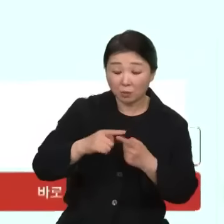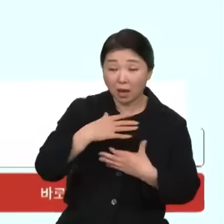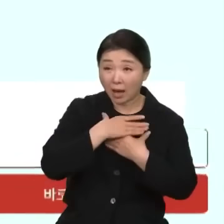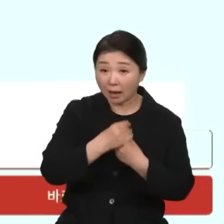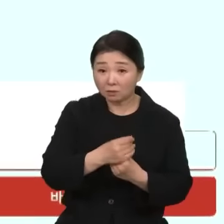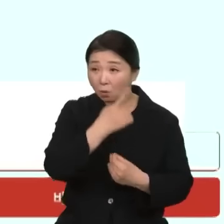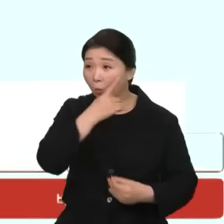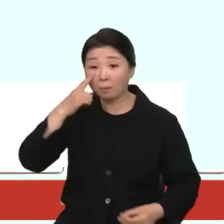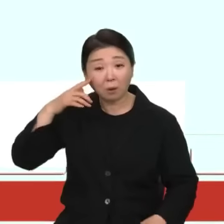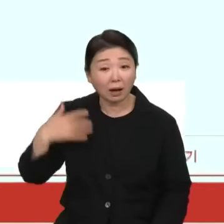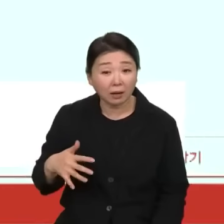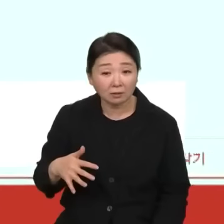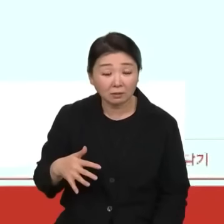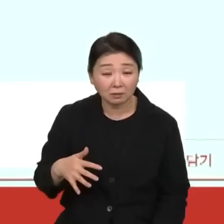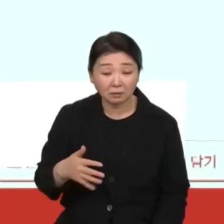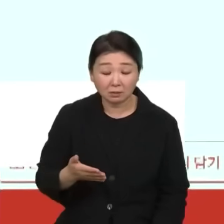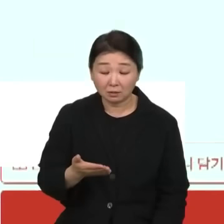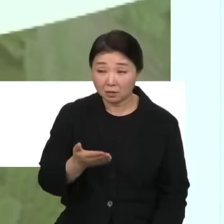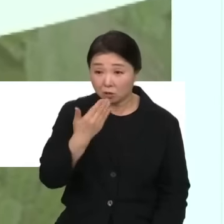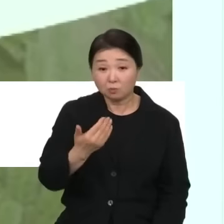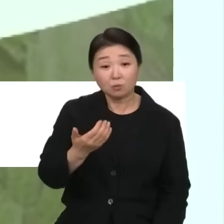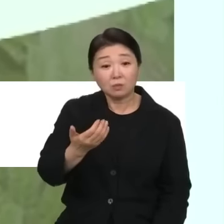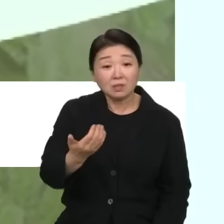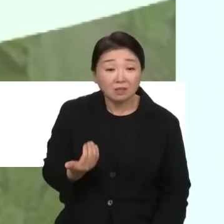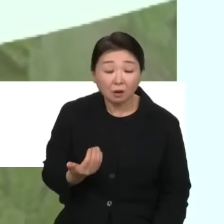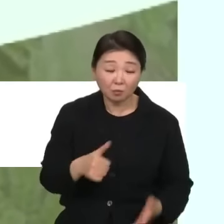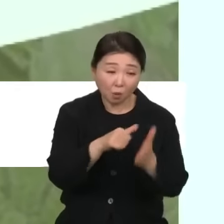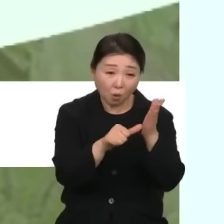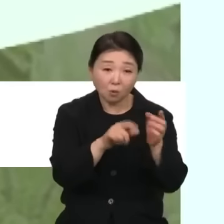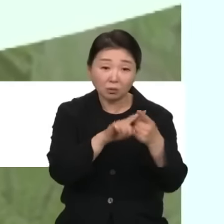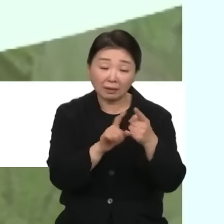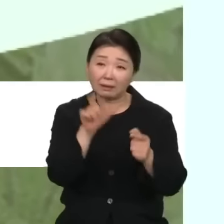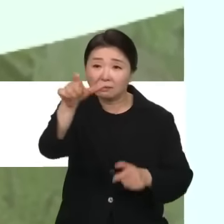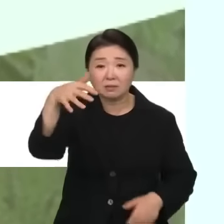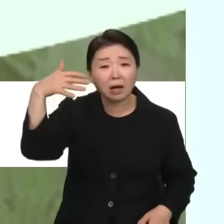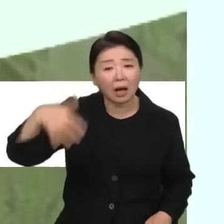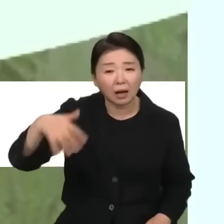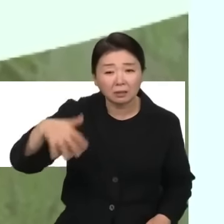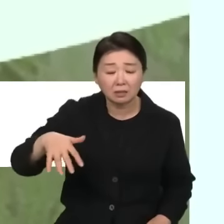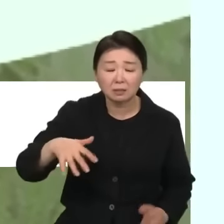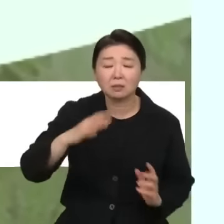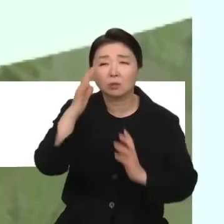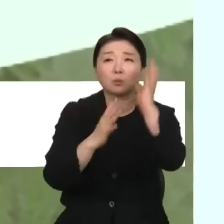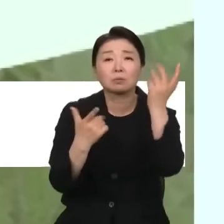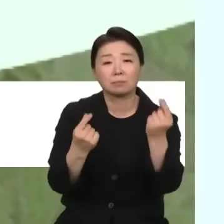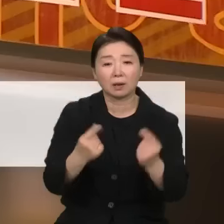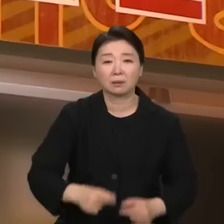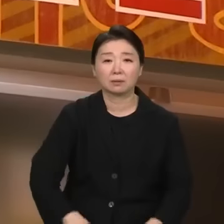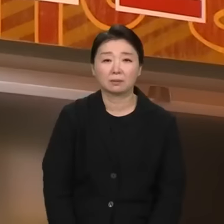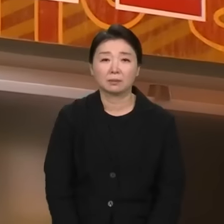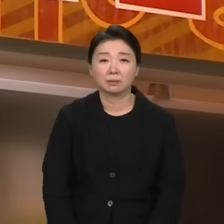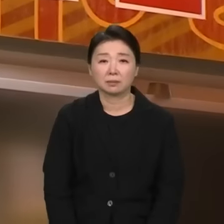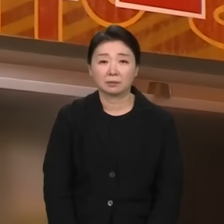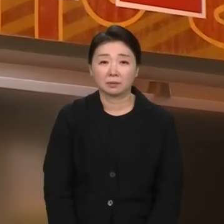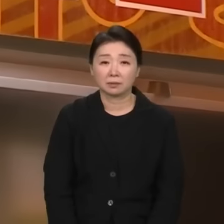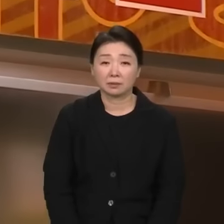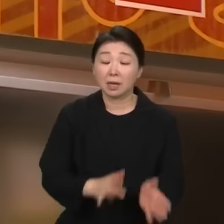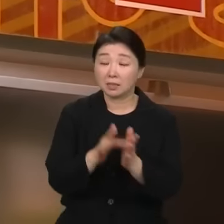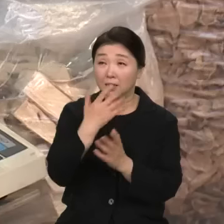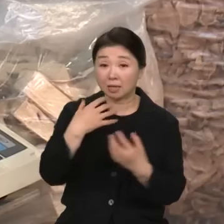확보되지 않아서 그 식품 공전에 식품 원료로 등재되지 않은 농임산물이기 때문이에요. 식약처는